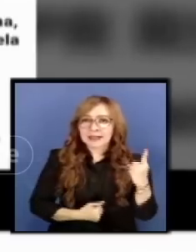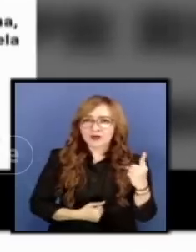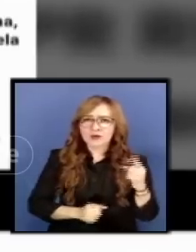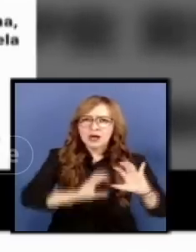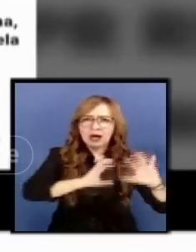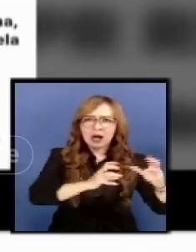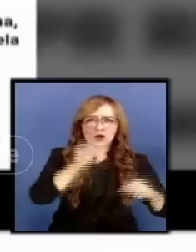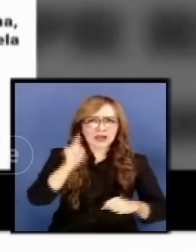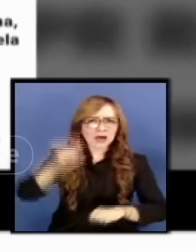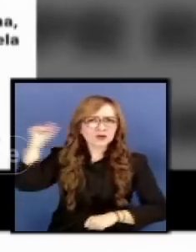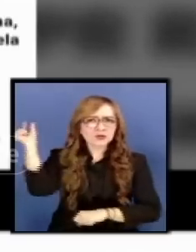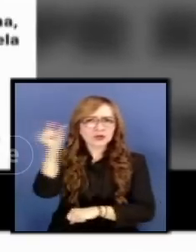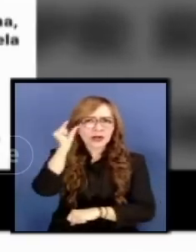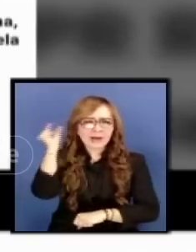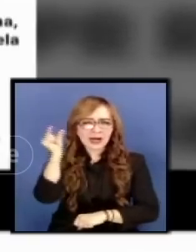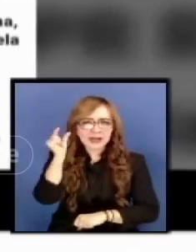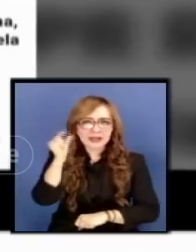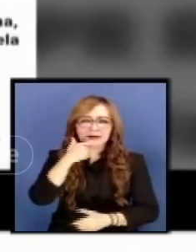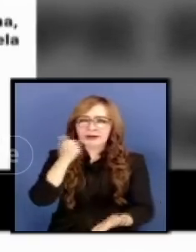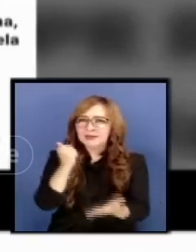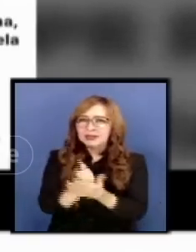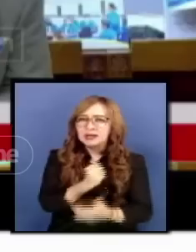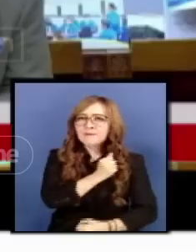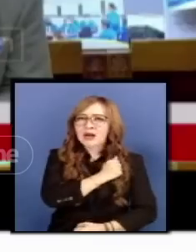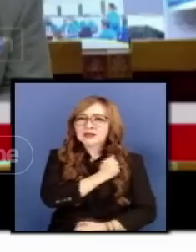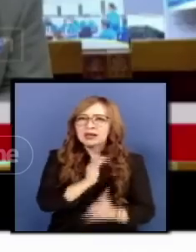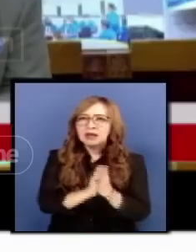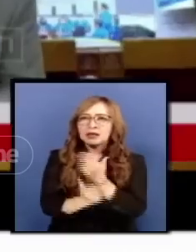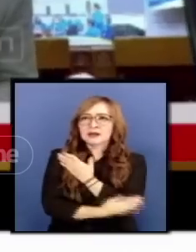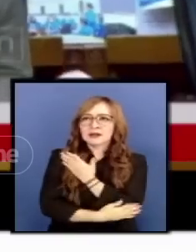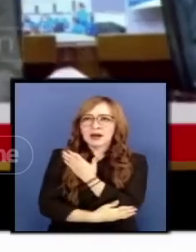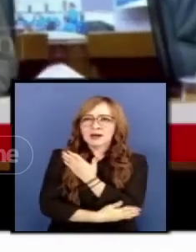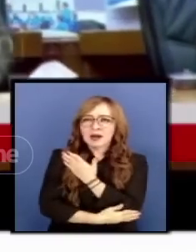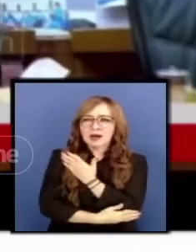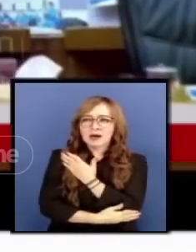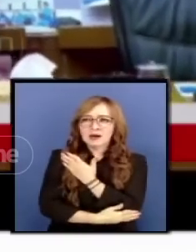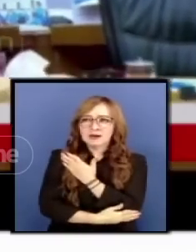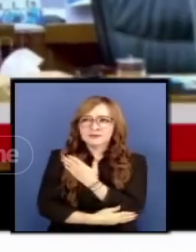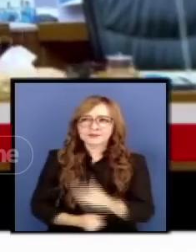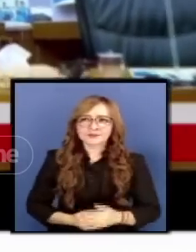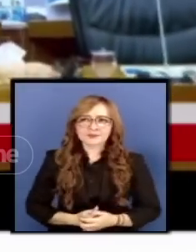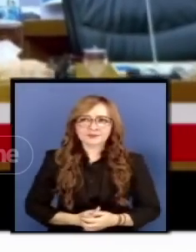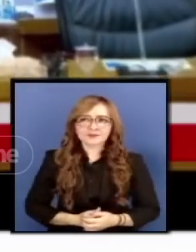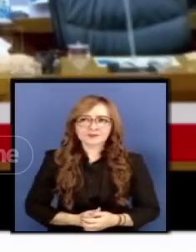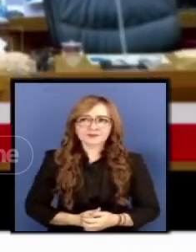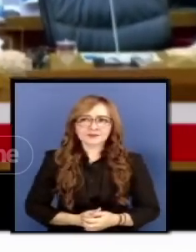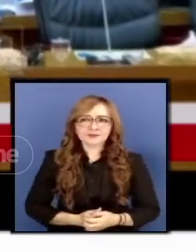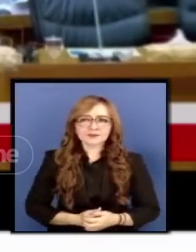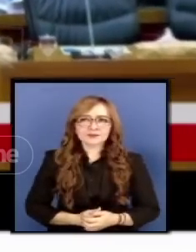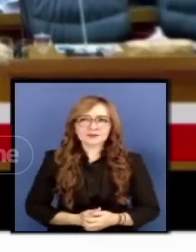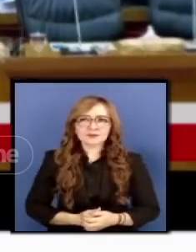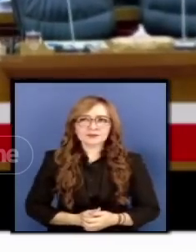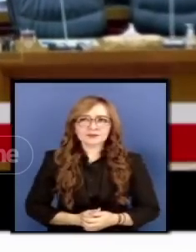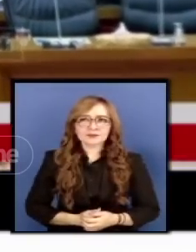harus mengutamakan kepentingan bangsa dan negara di luar kepentingan pribadi. Nah, terbuka, seperti terbuka. Pembahasannya